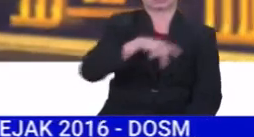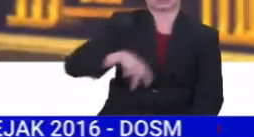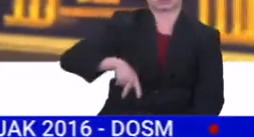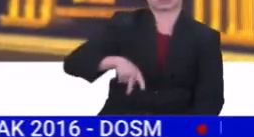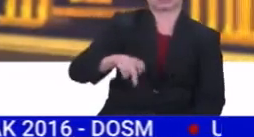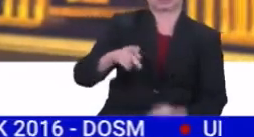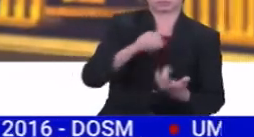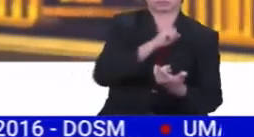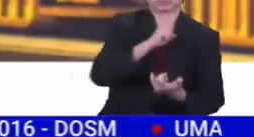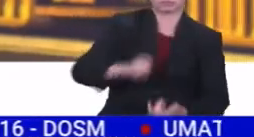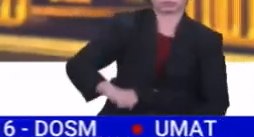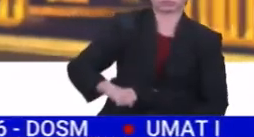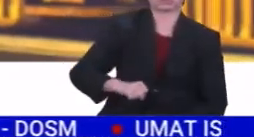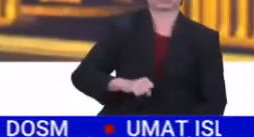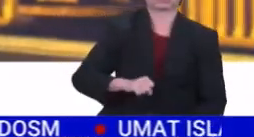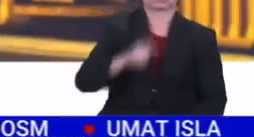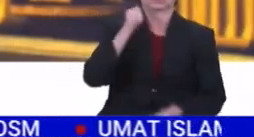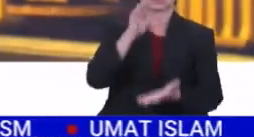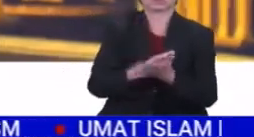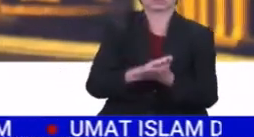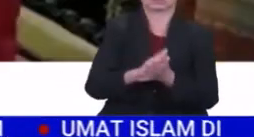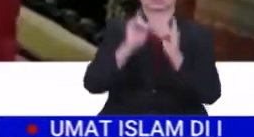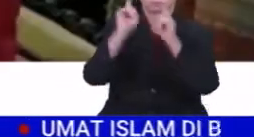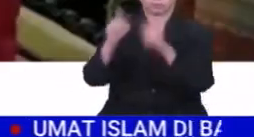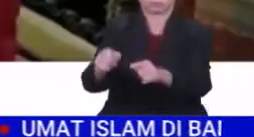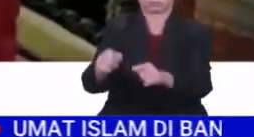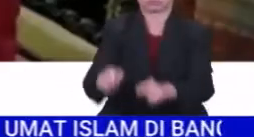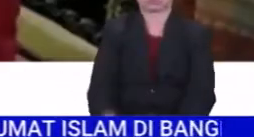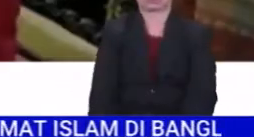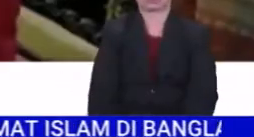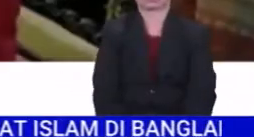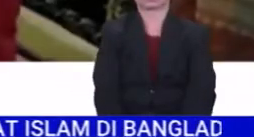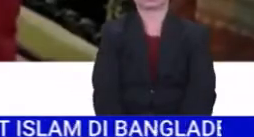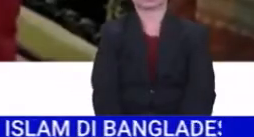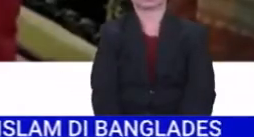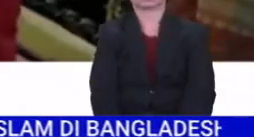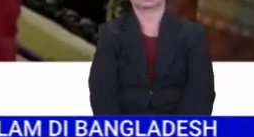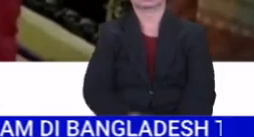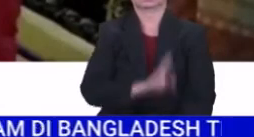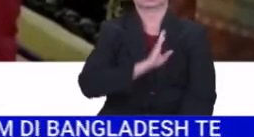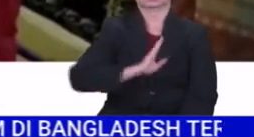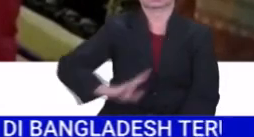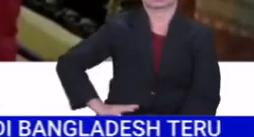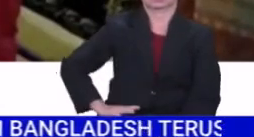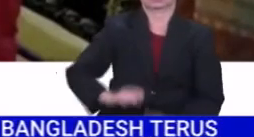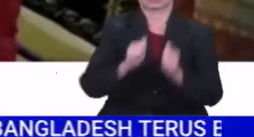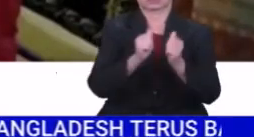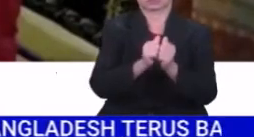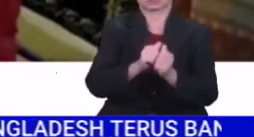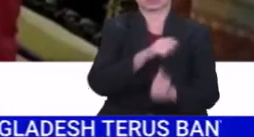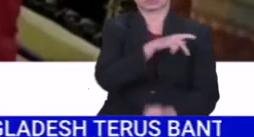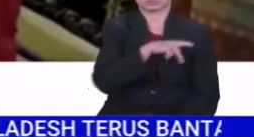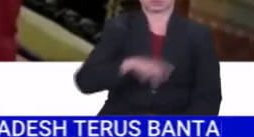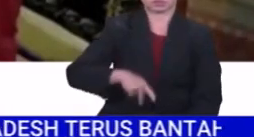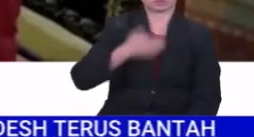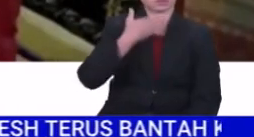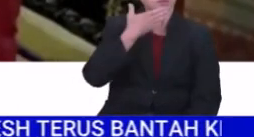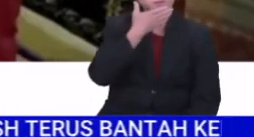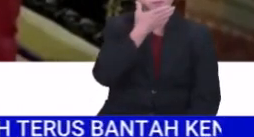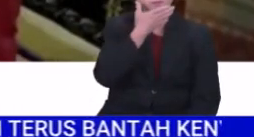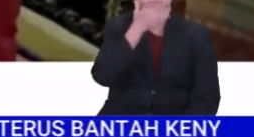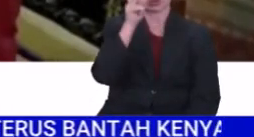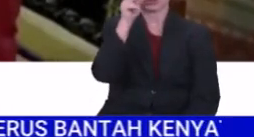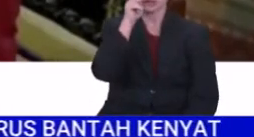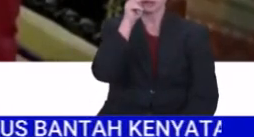Ahmad ya almarhum Teungku Arif hai hai Hai begini turut diiringi racau muda Kedah Teguh